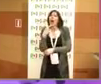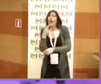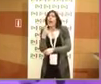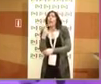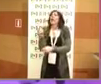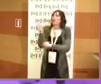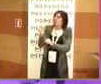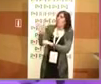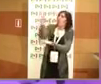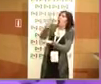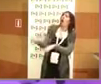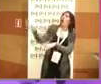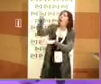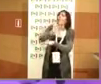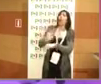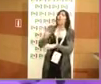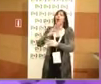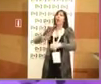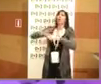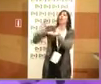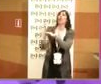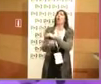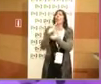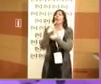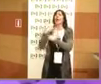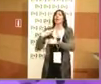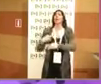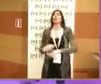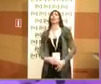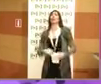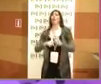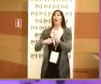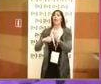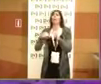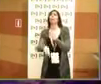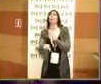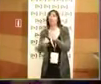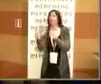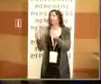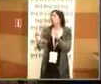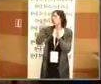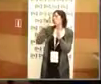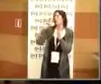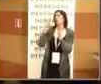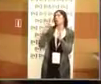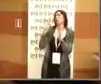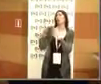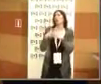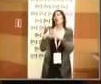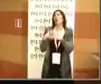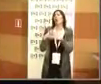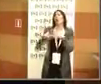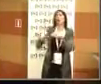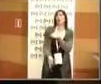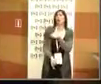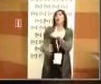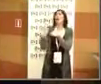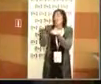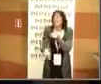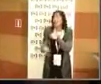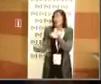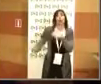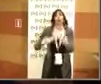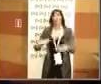l'Europa e un colpo alle istituzioni repubblicane che abbiamo conosciuto nel dopoguerra. Ecco l'urgenza